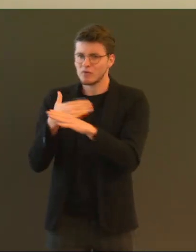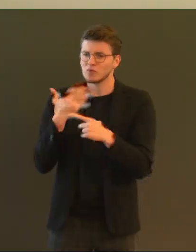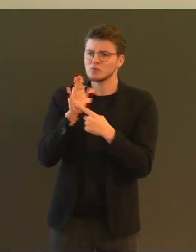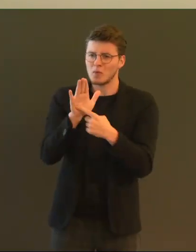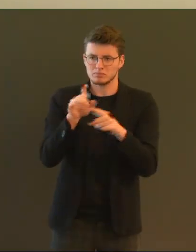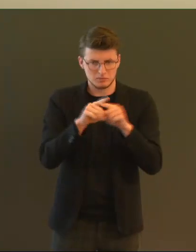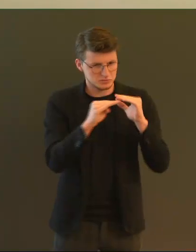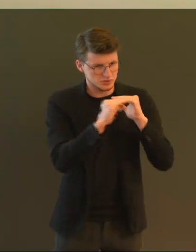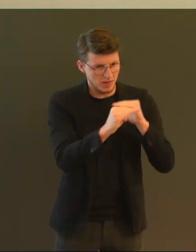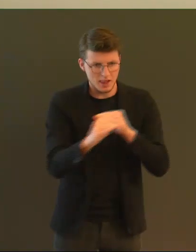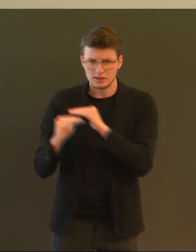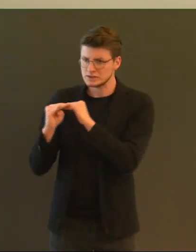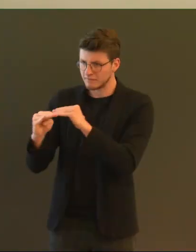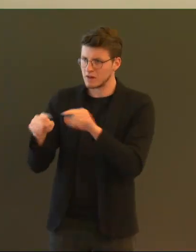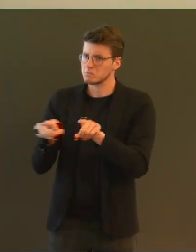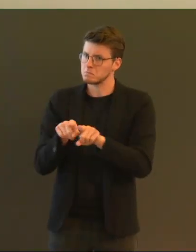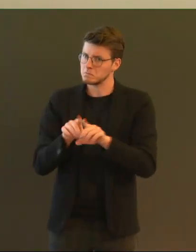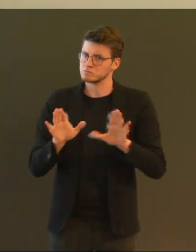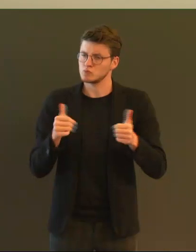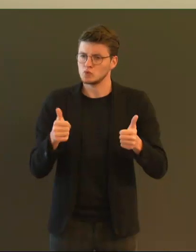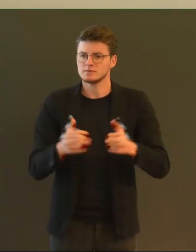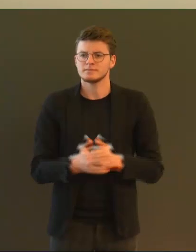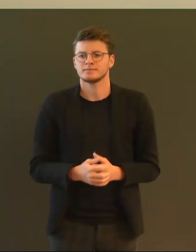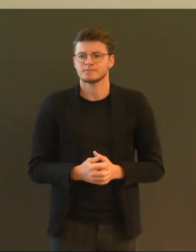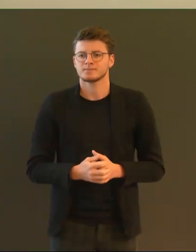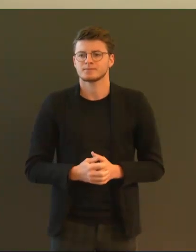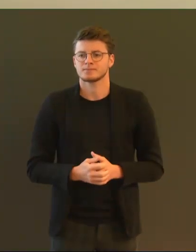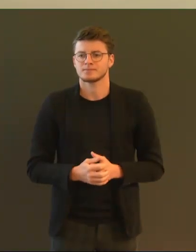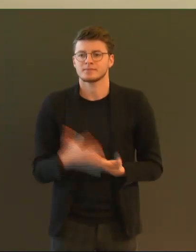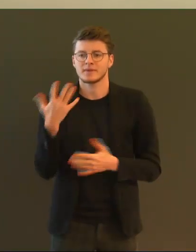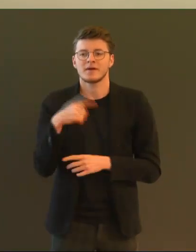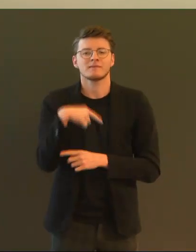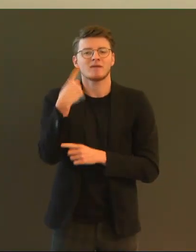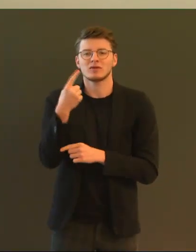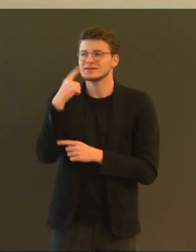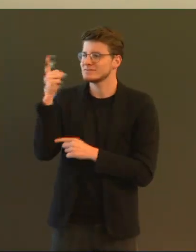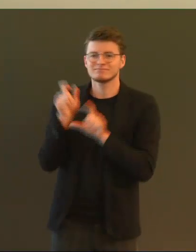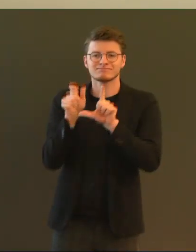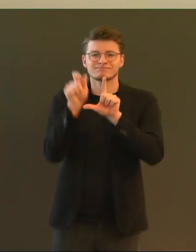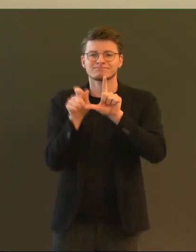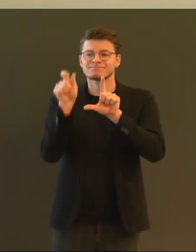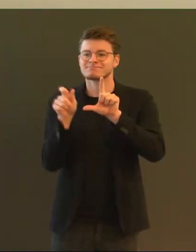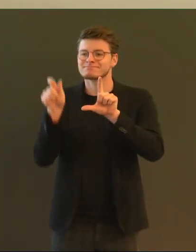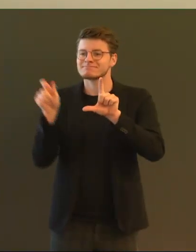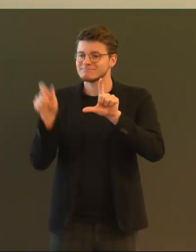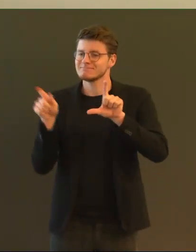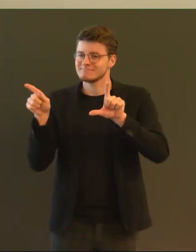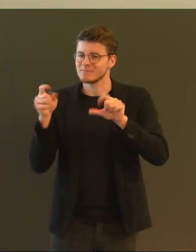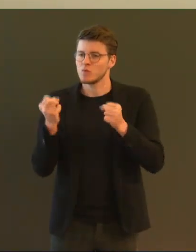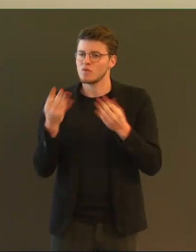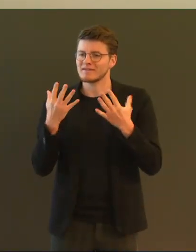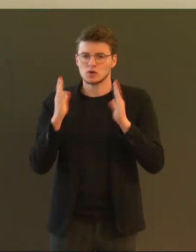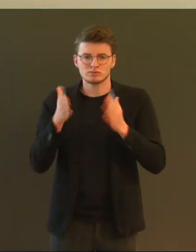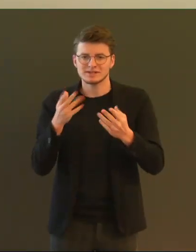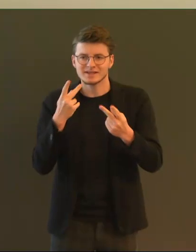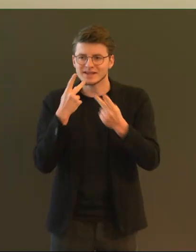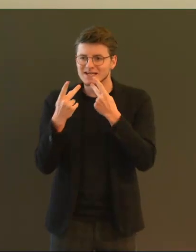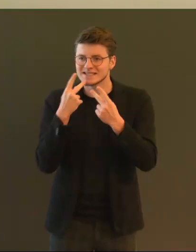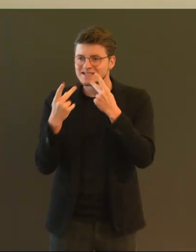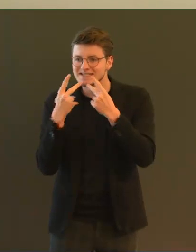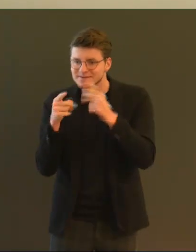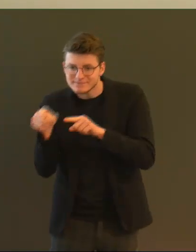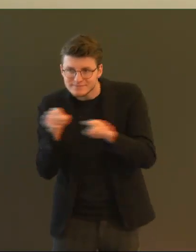De volgende figuur toont het aantal uitgevoerde COVID-19-testen. De voorbije 24